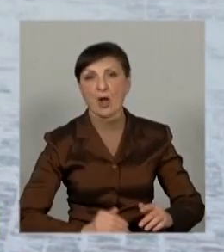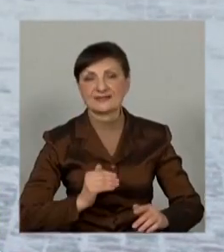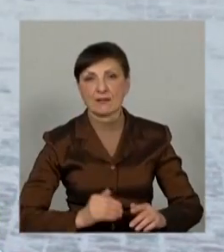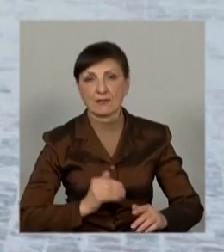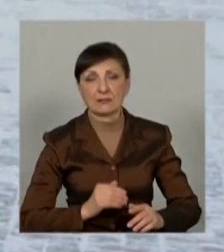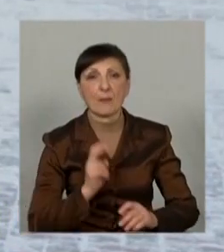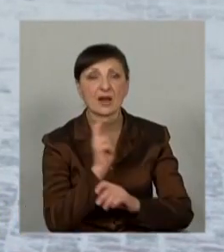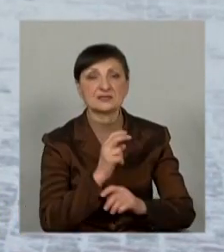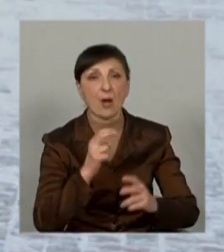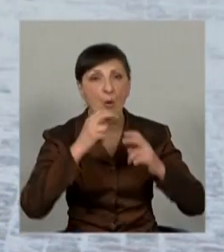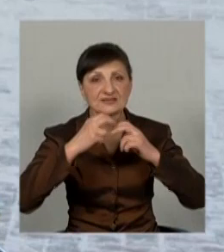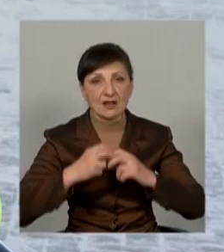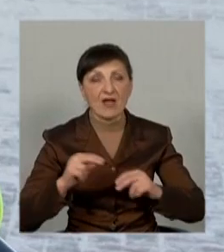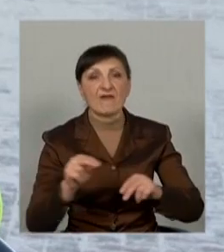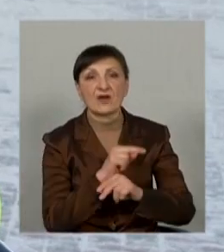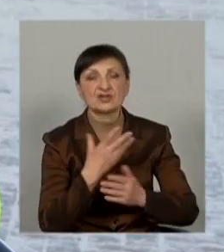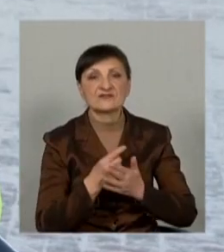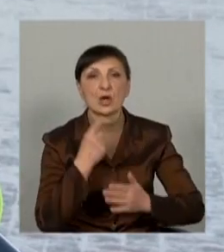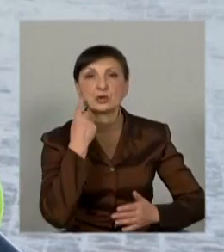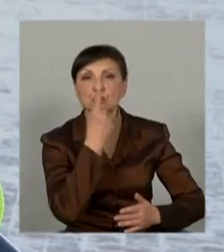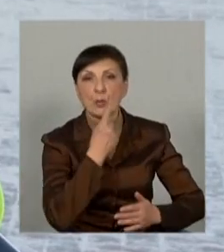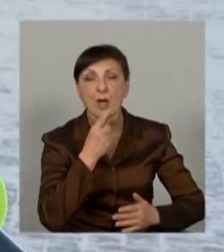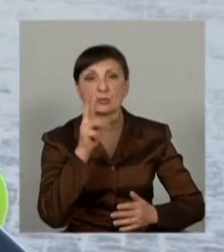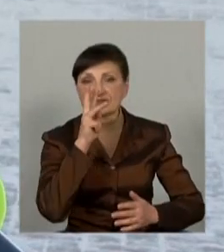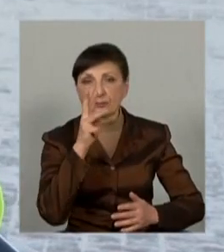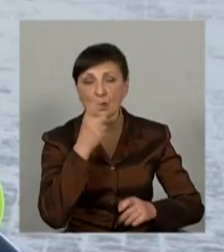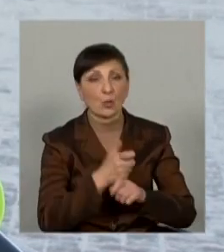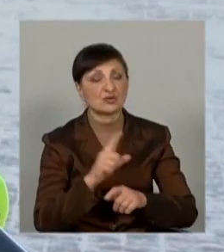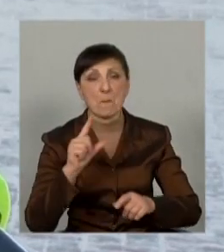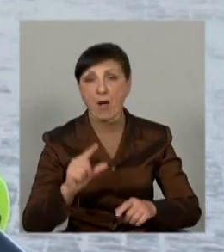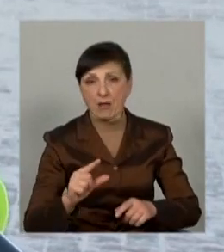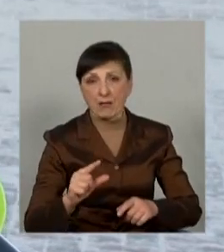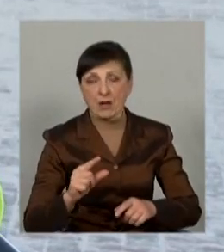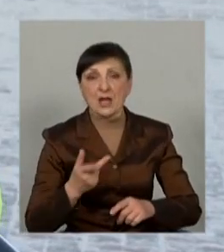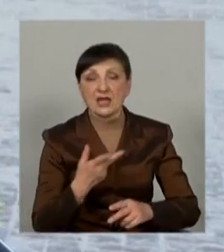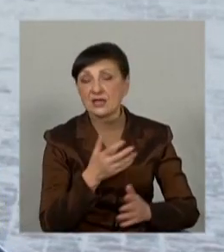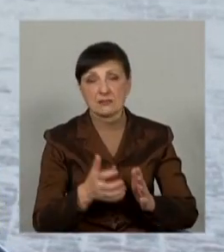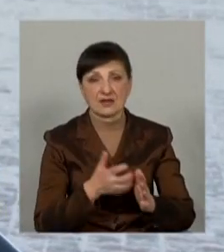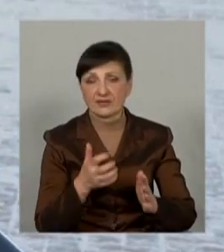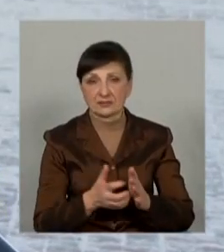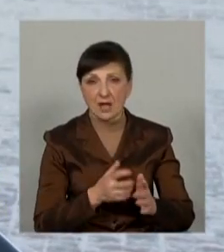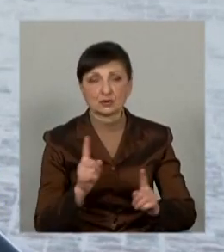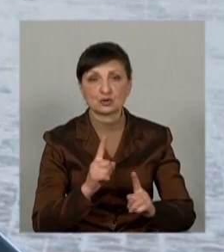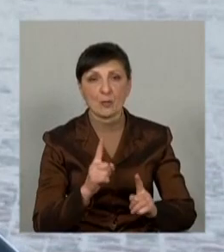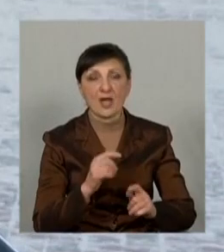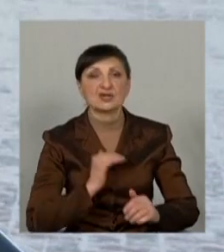пройти обследование, вылечить свои зубы, потому что зарплата она очень маленькая и ее, естественно, недостаточно для того, чтобы в частной клинике у